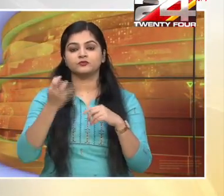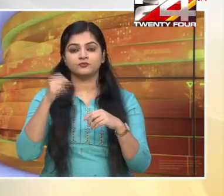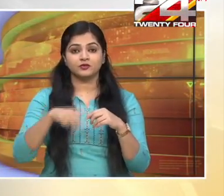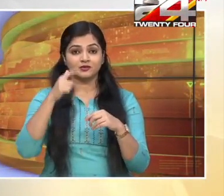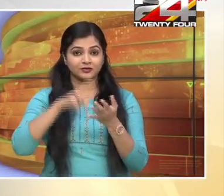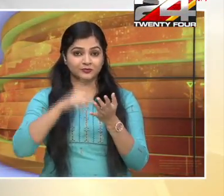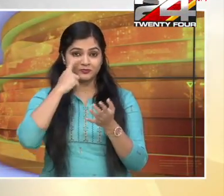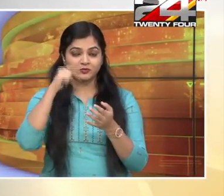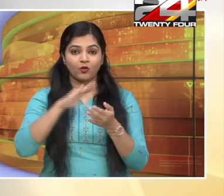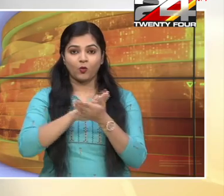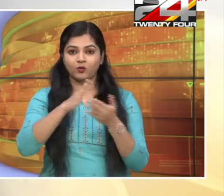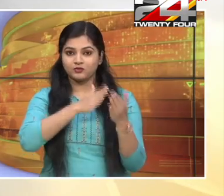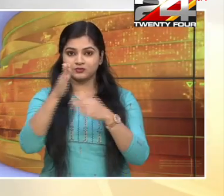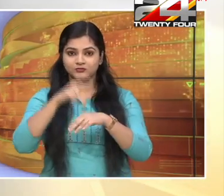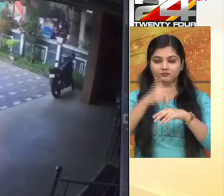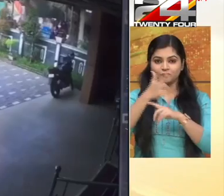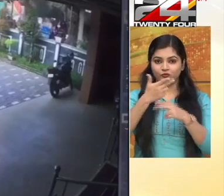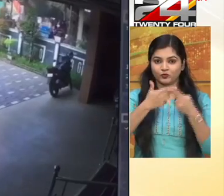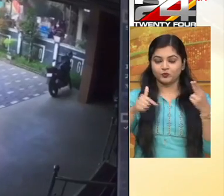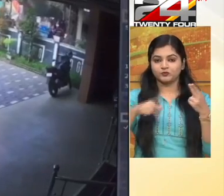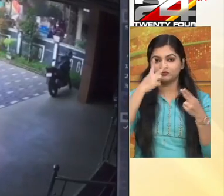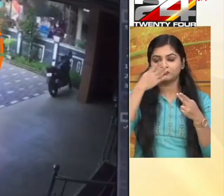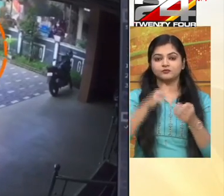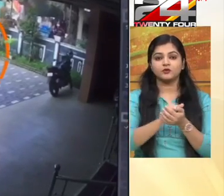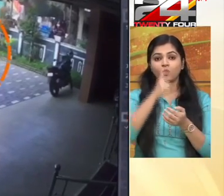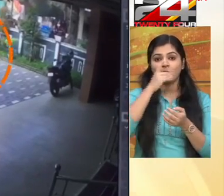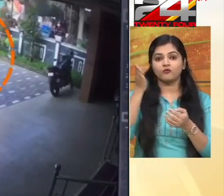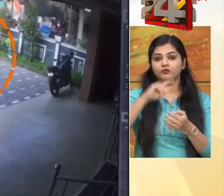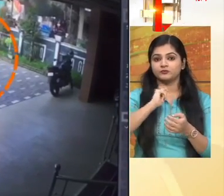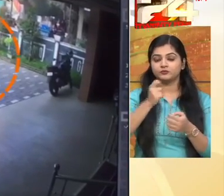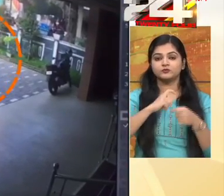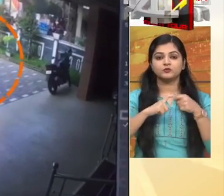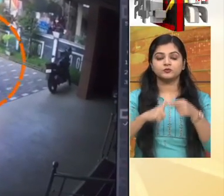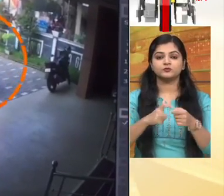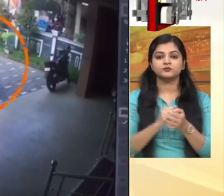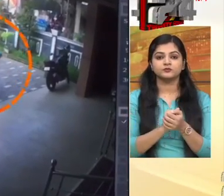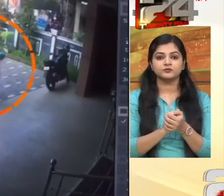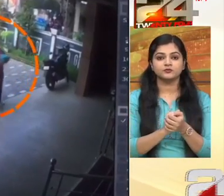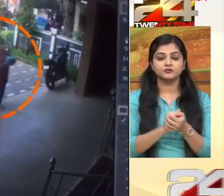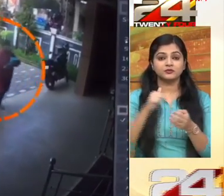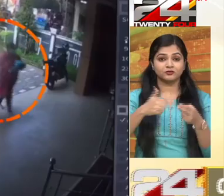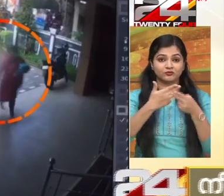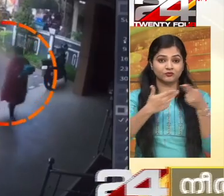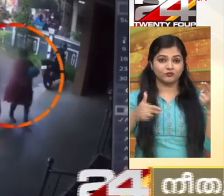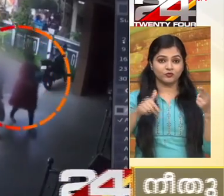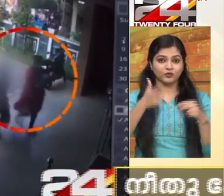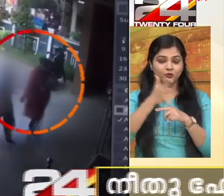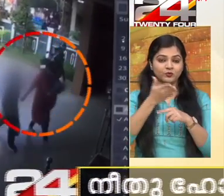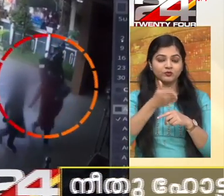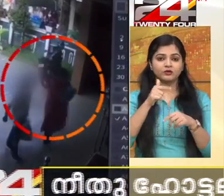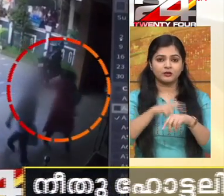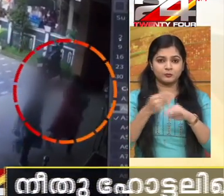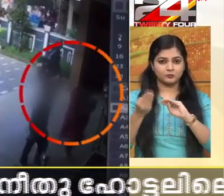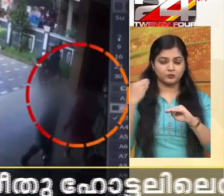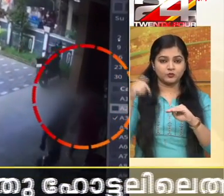എത്തുന്ന ദൃശ്യങ്ങളാണിപ്പോൾ പുറത്തു വന്നിരിക്കുന്നത്. കോട്ടയത്ത് നിന്ന് വിഷ്ണു സുരേഷ് വിവരങ്ങളുമായി ഇപ്പോൾ ചേരുന്നുണ്ട്. വിഷ്ണു, ഈ ദൃശ്യങ്ങൾ